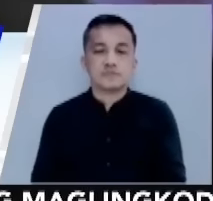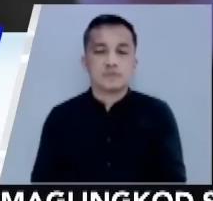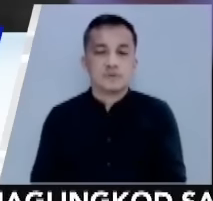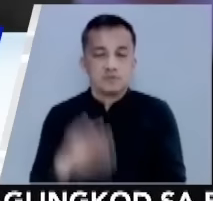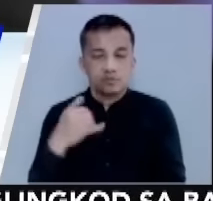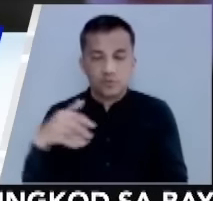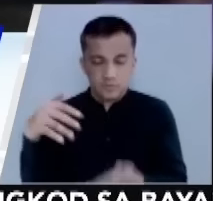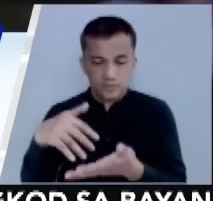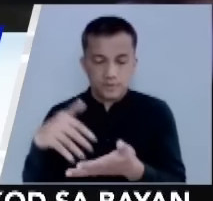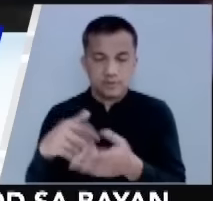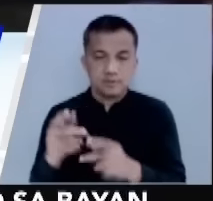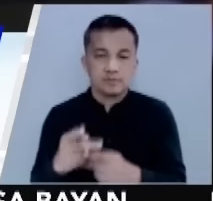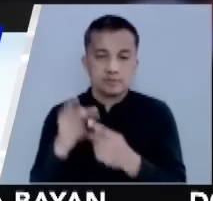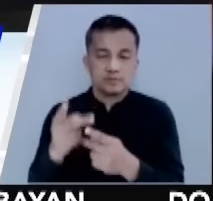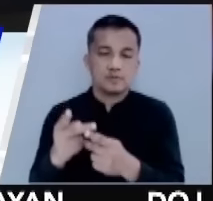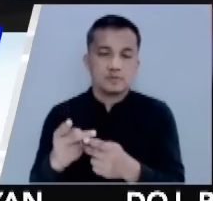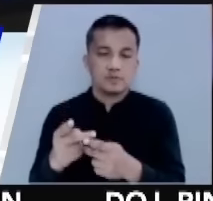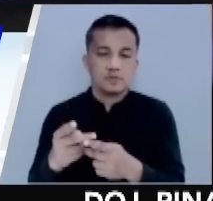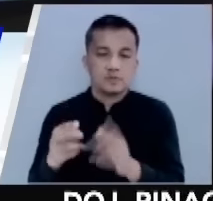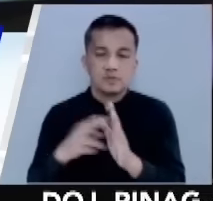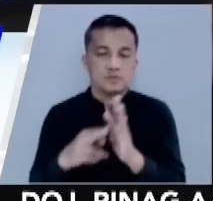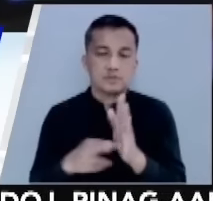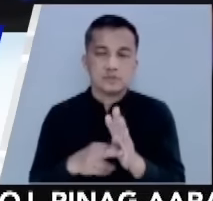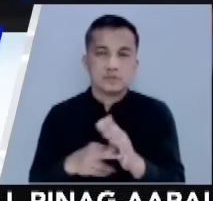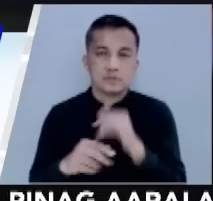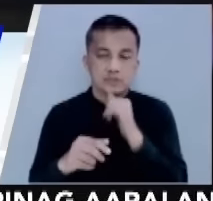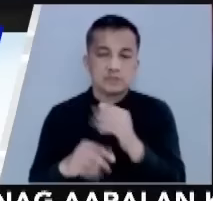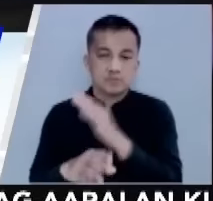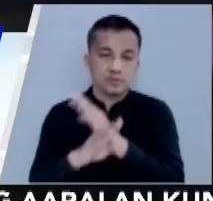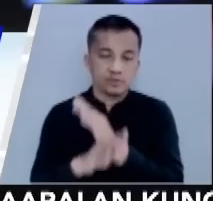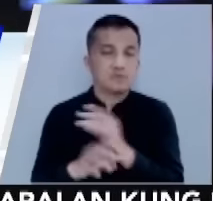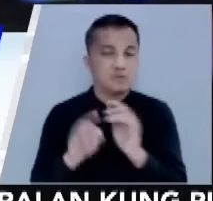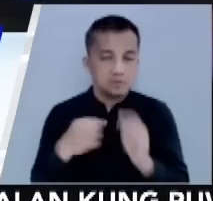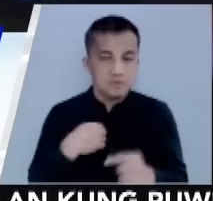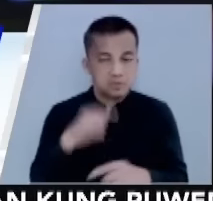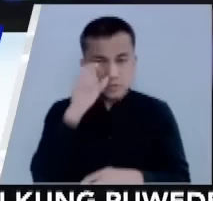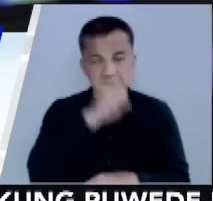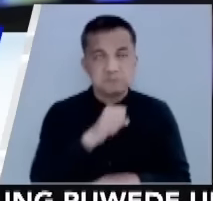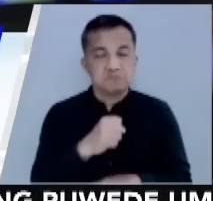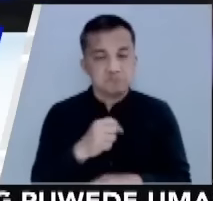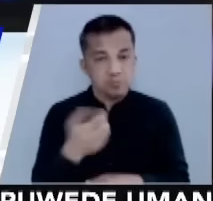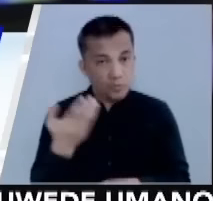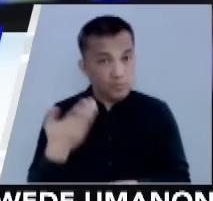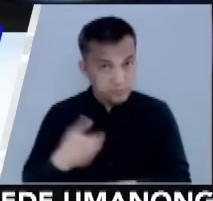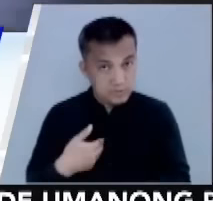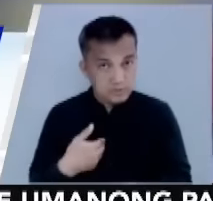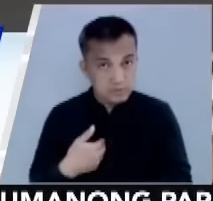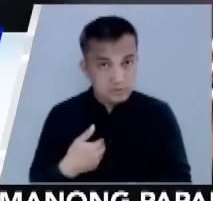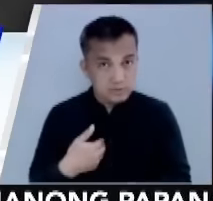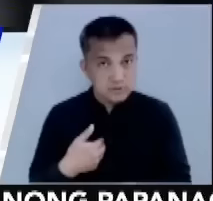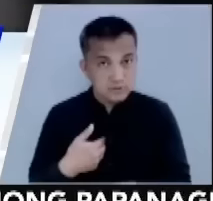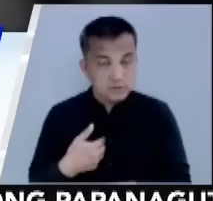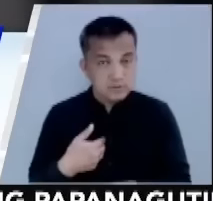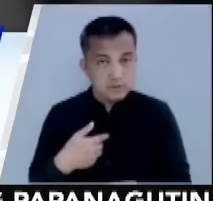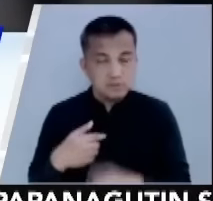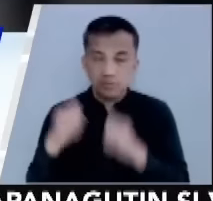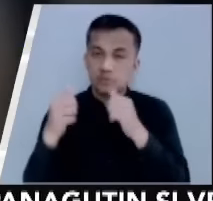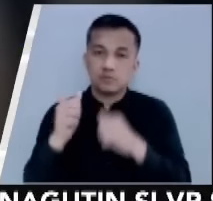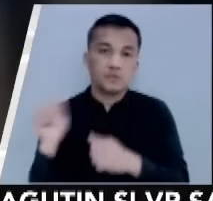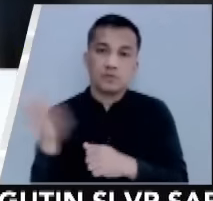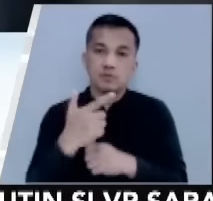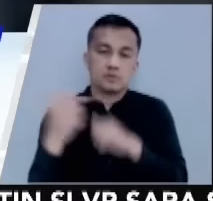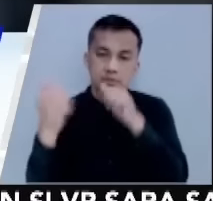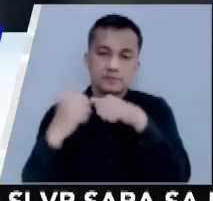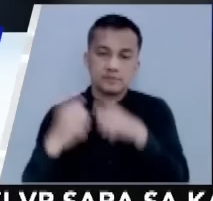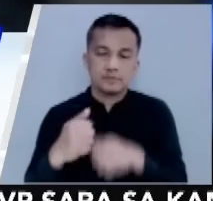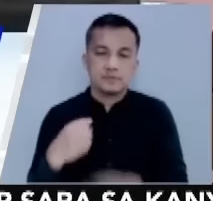i-propose, if the rules does not prohibit that, then therefore, I guess, to me, we all agree. Pero ayon kay Senate